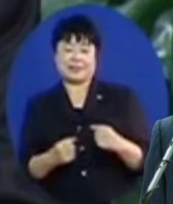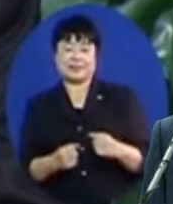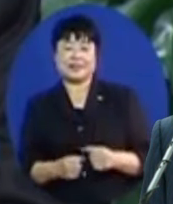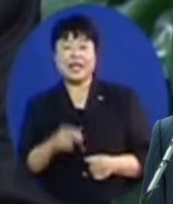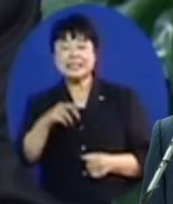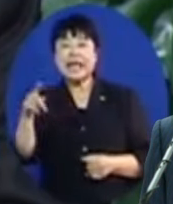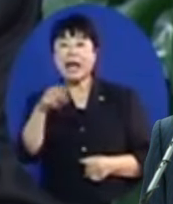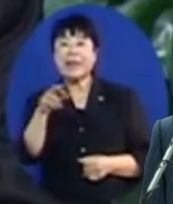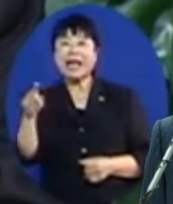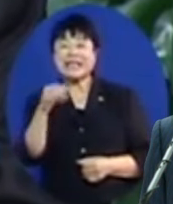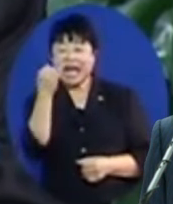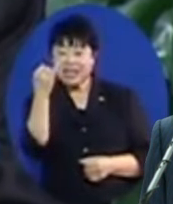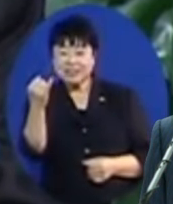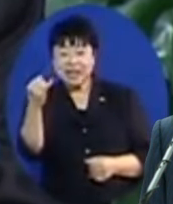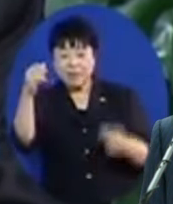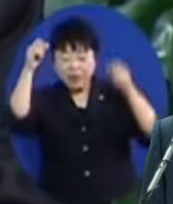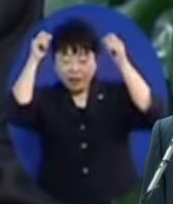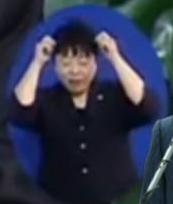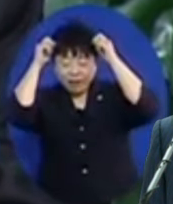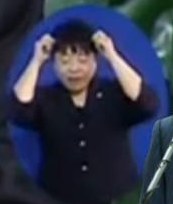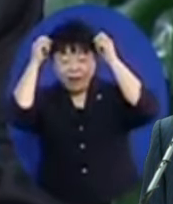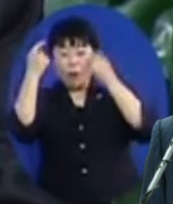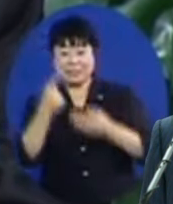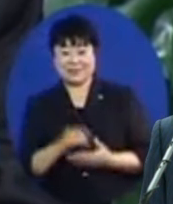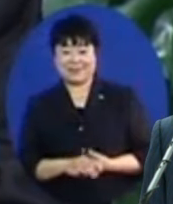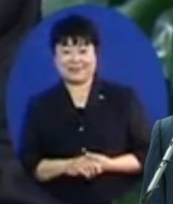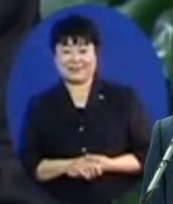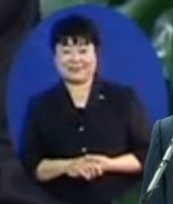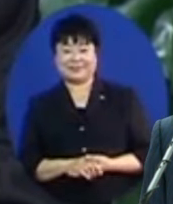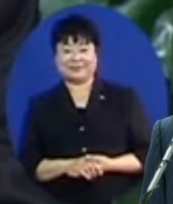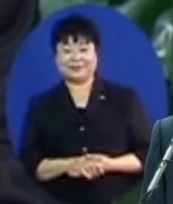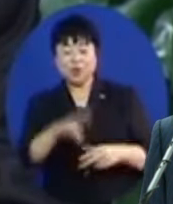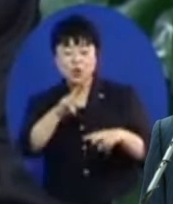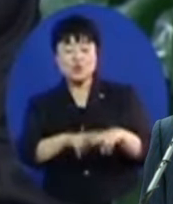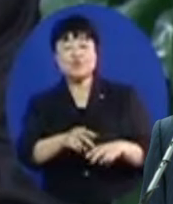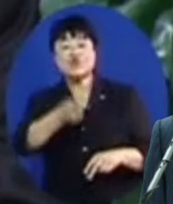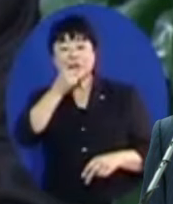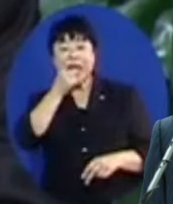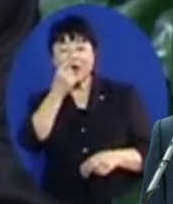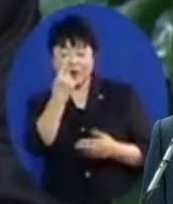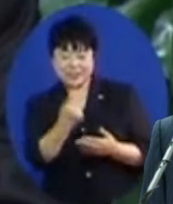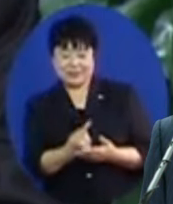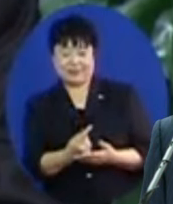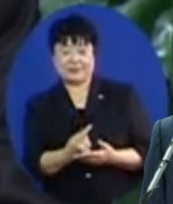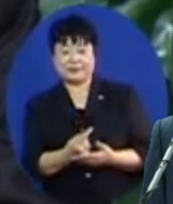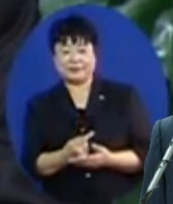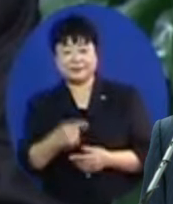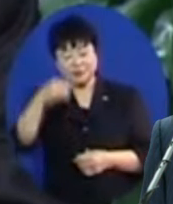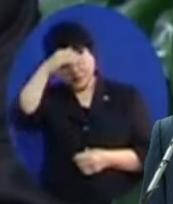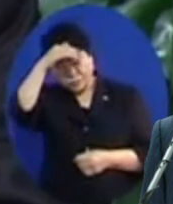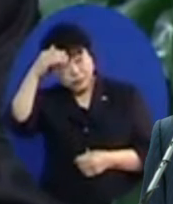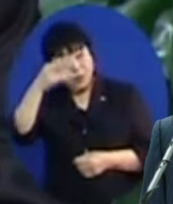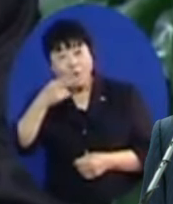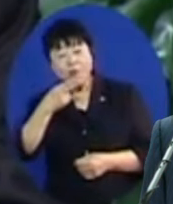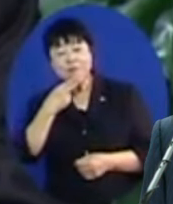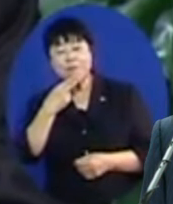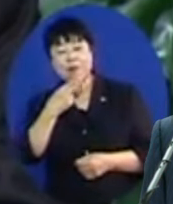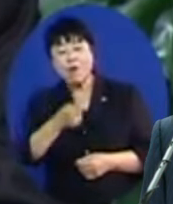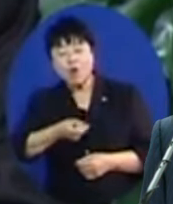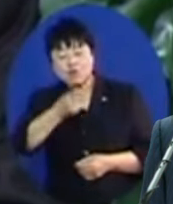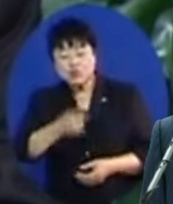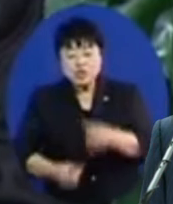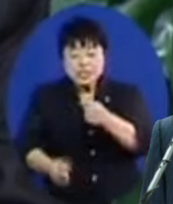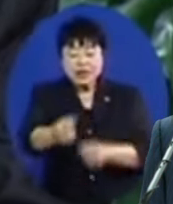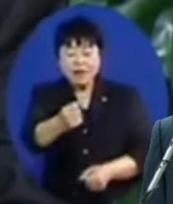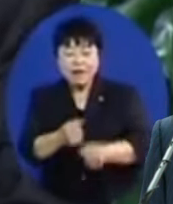여자가 물통을 어깨에 걸머쥐고 우물가에 와서 주위를 살펴보지도 아니하고 그대로 물을 기르기